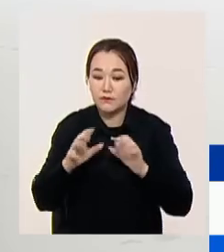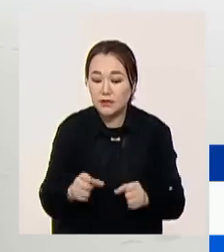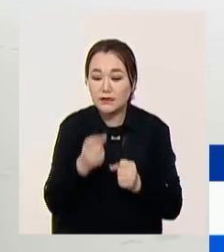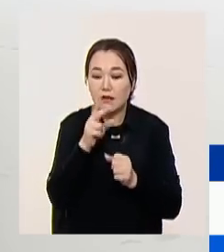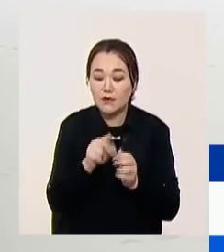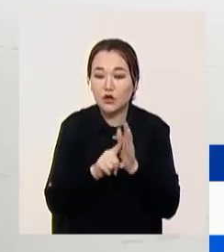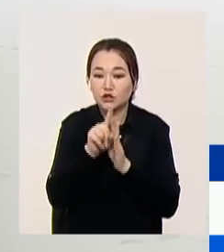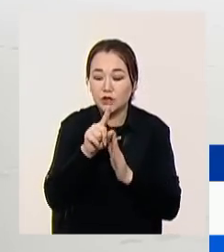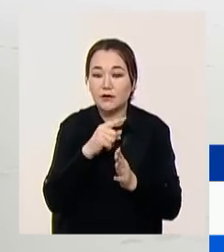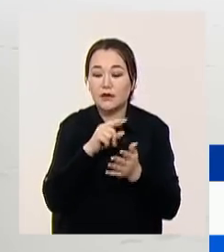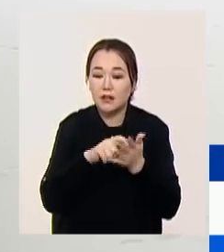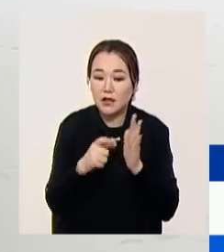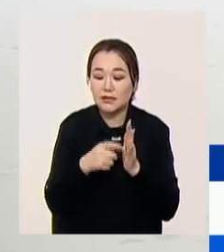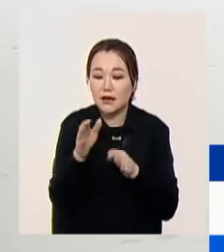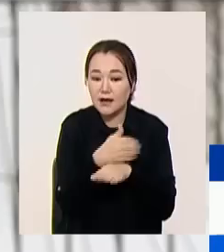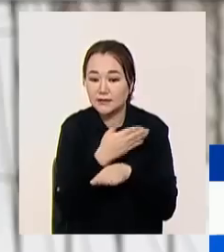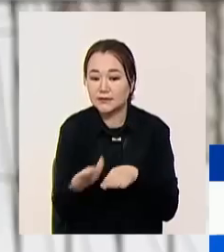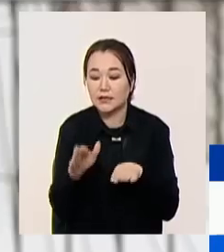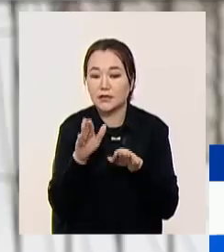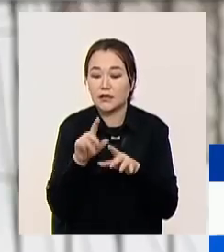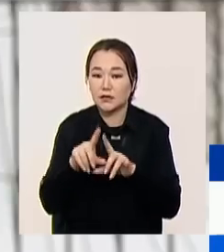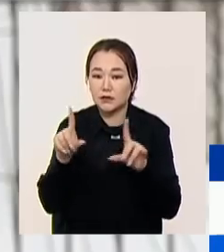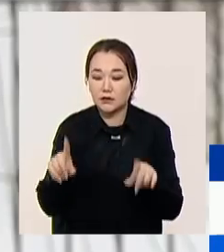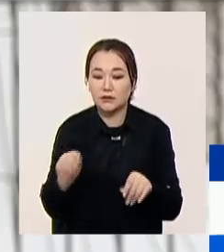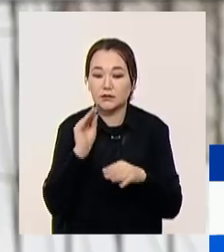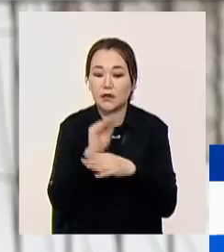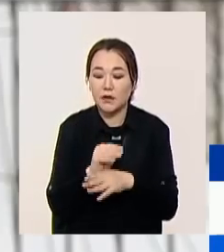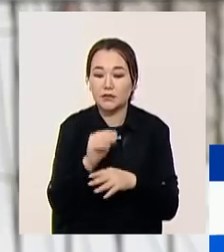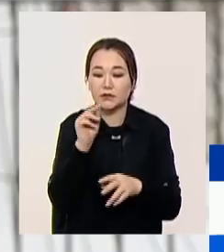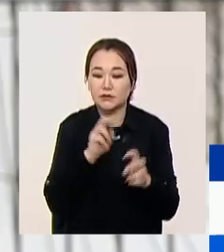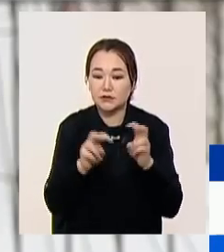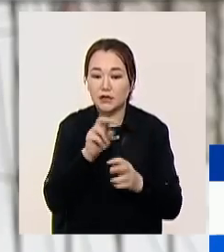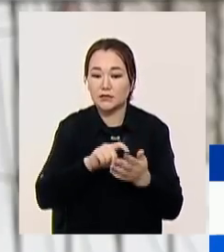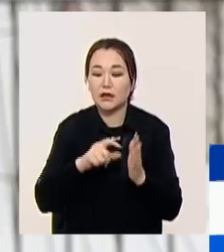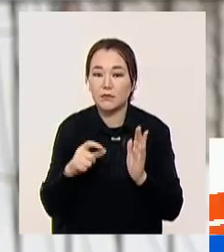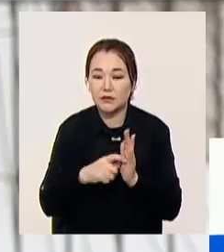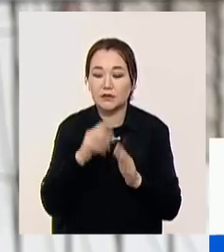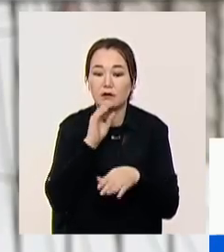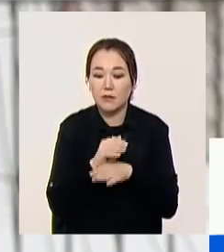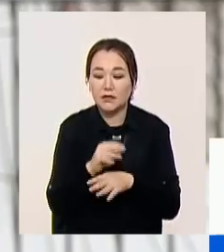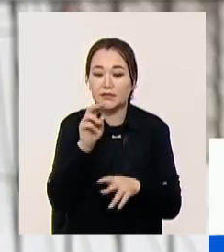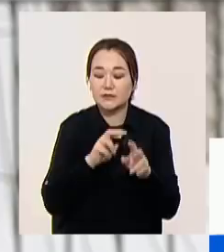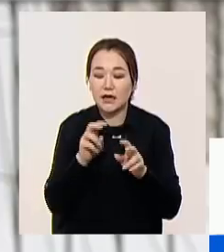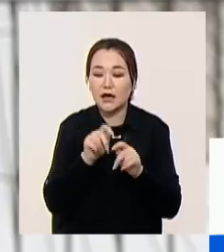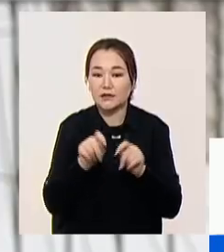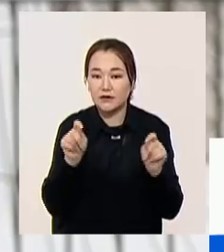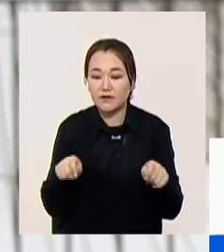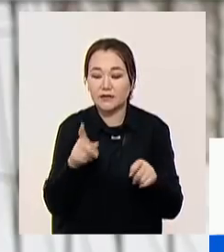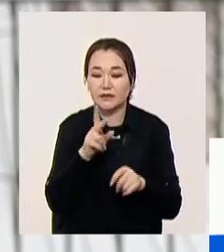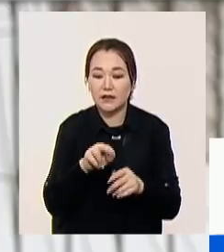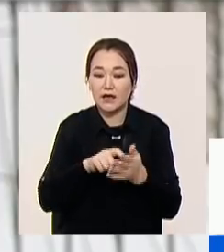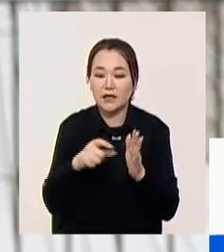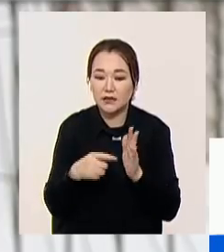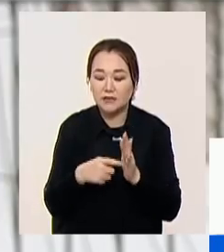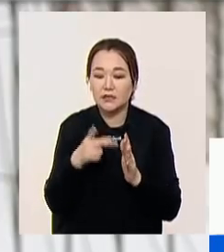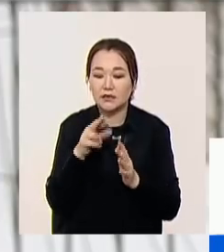начального звена отдельный учебный корпус. Дополнительно искать кабинет, дополнительно открывать отдельно класс